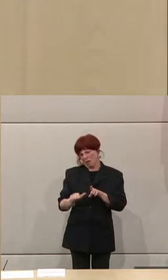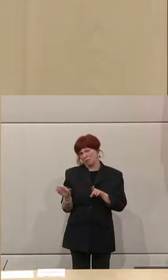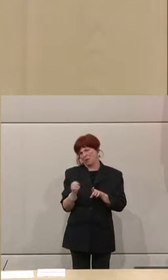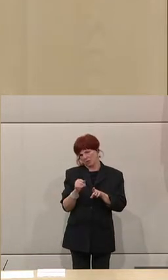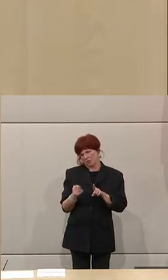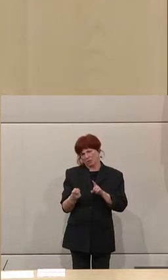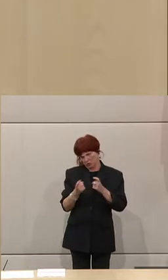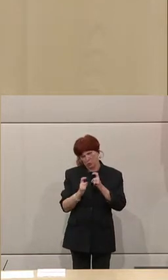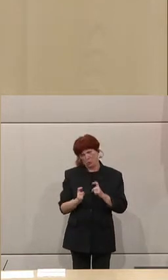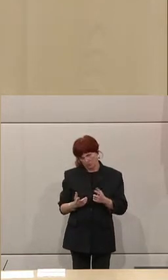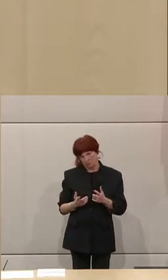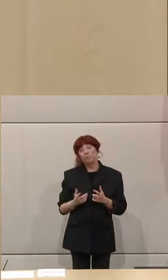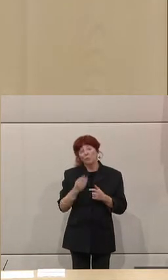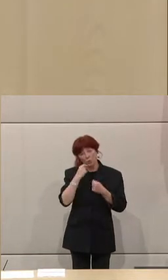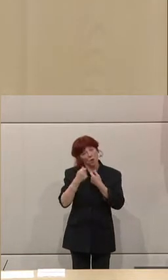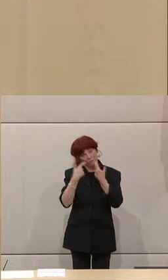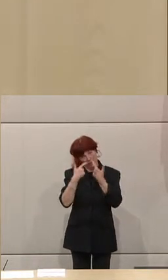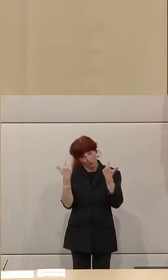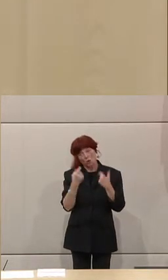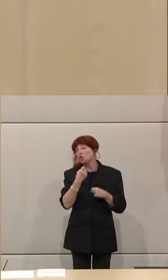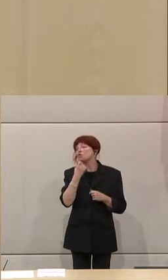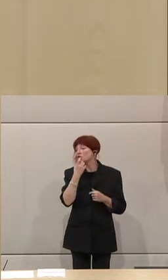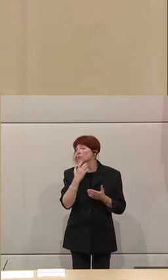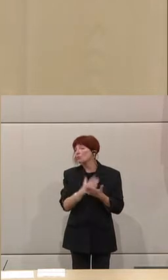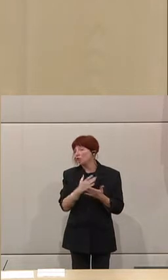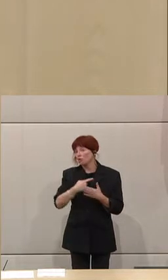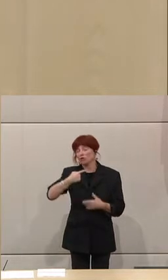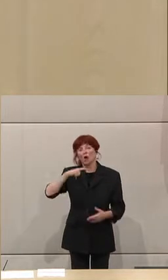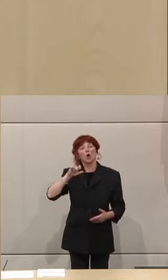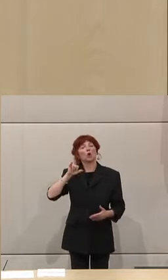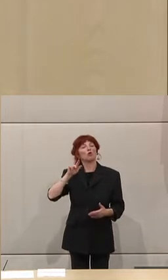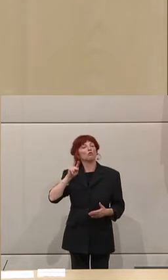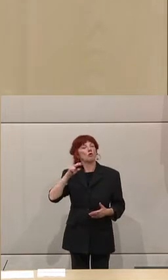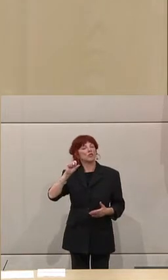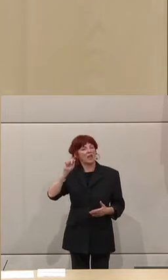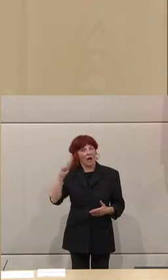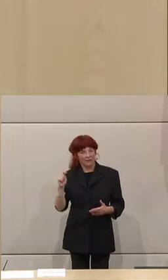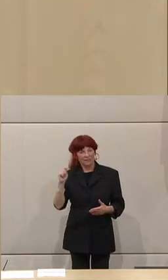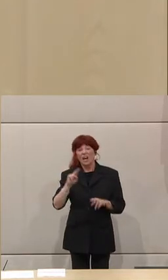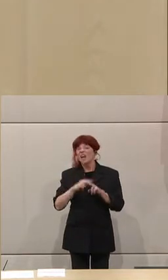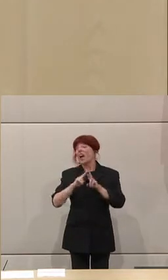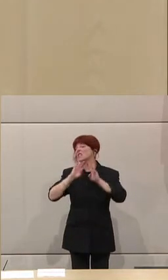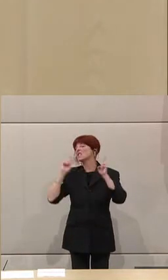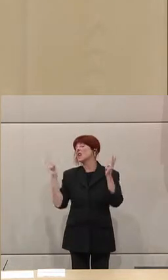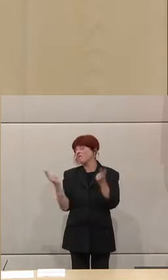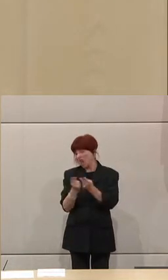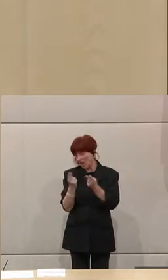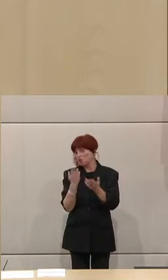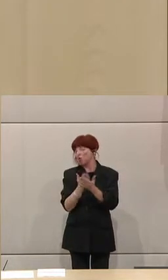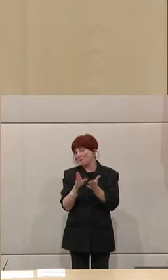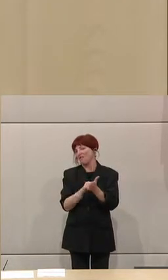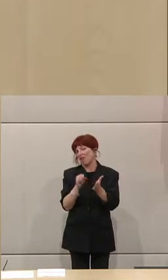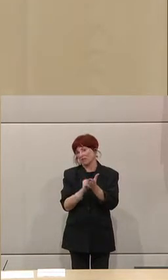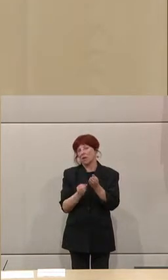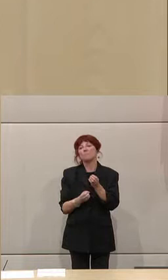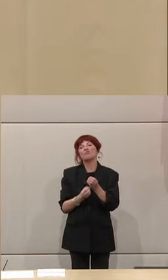Es stimmt, Glyphosat ist weltweit ein sehr stark verwendetes Totalherbizid, und möchte aber vielleicht